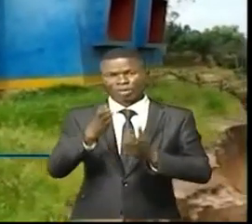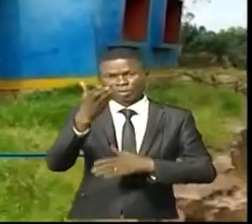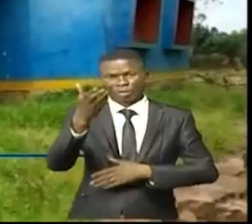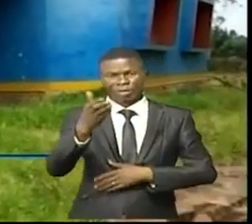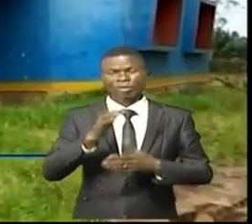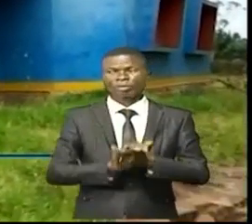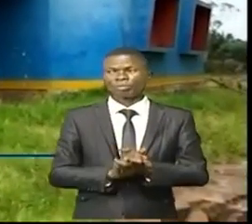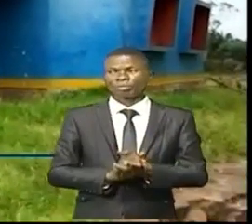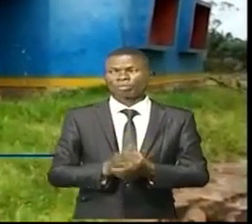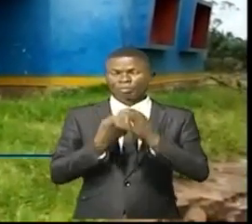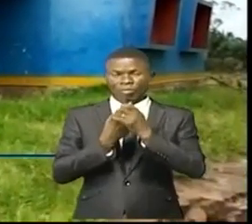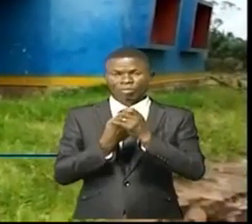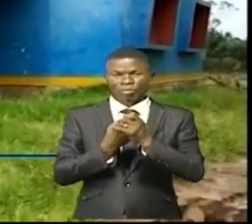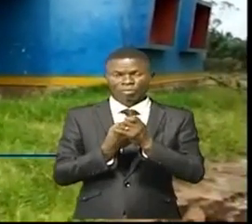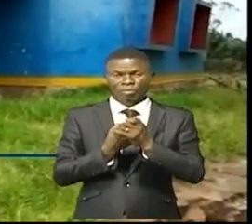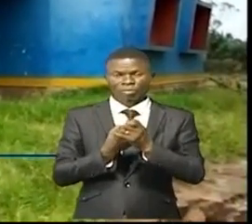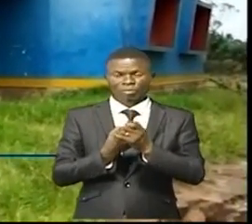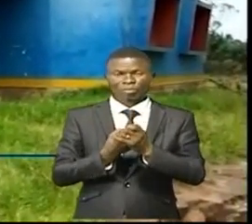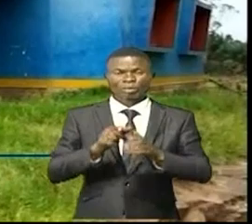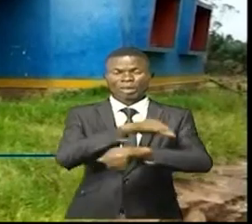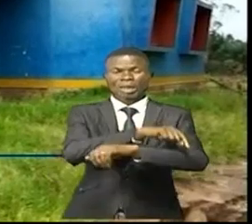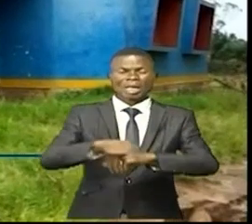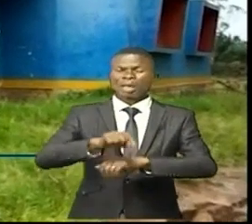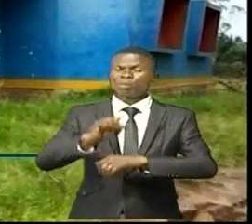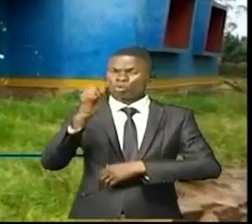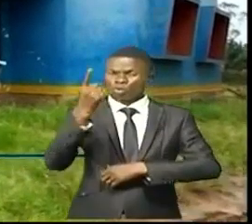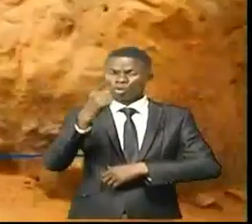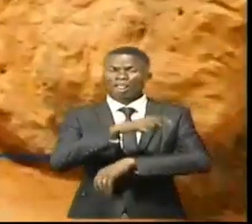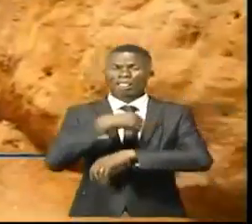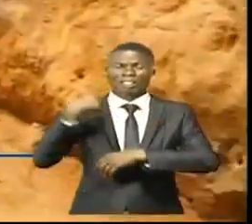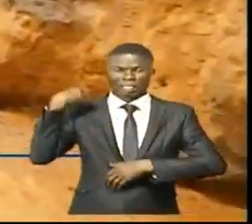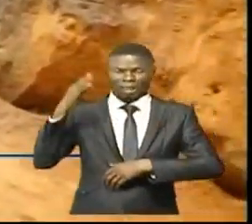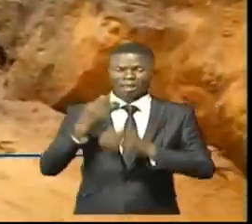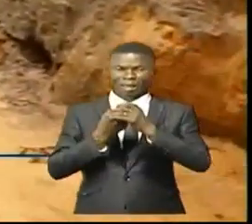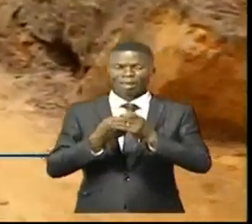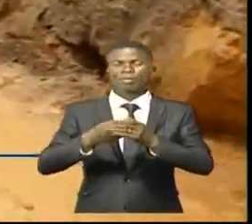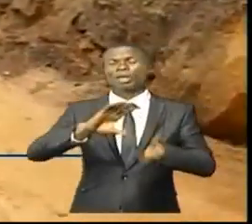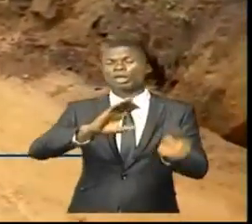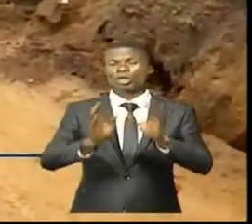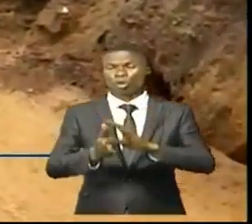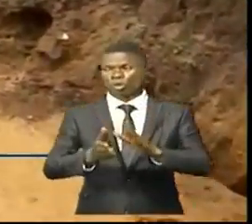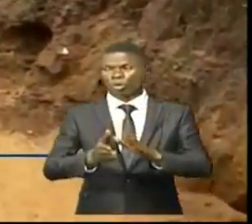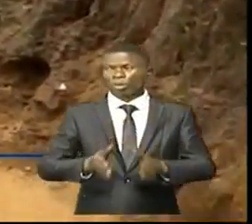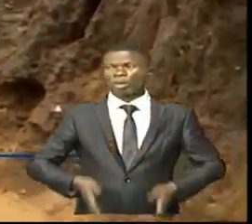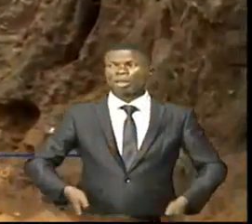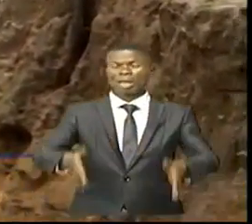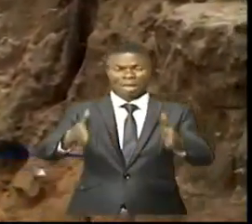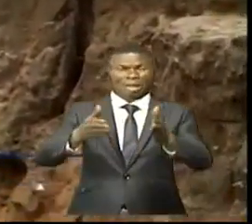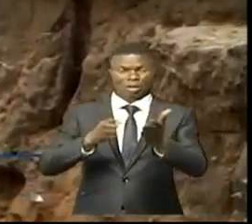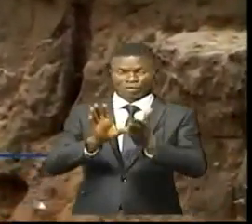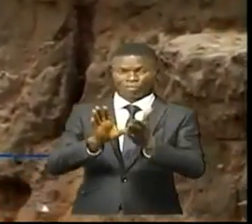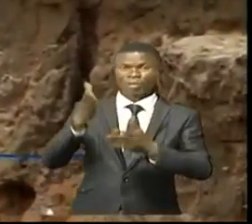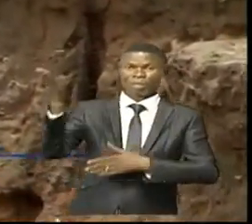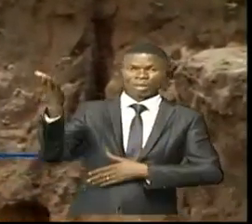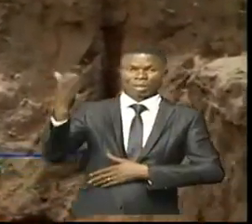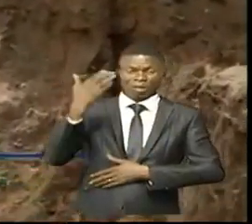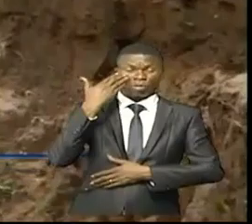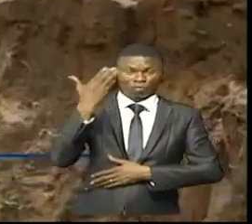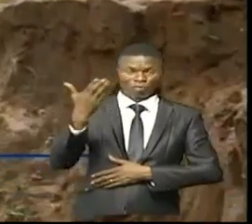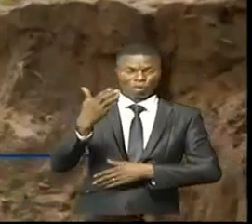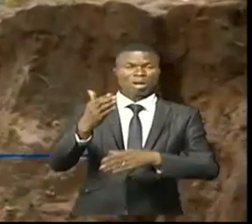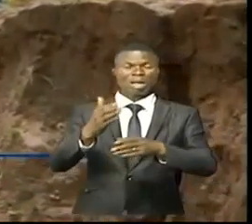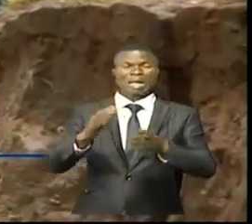risque de perdre son unique et prestigieux bâtiment administratif. Cela suite à une tête d'érosion qui ne fait que